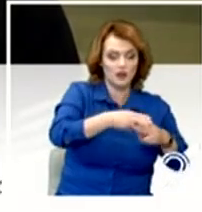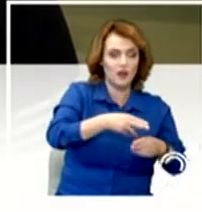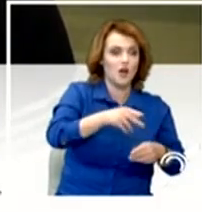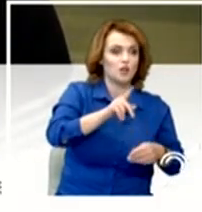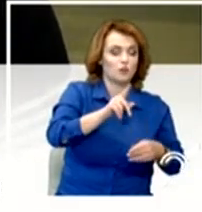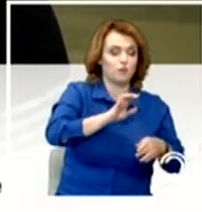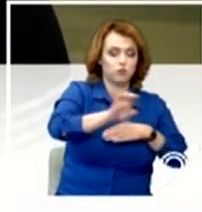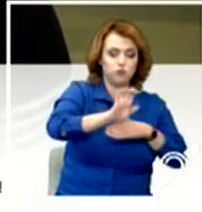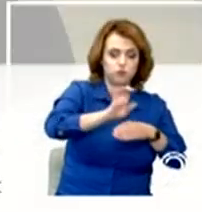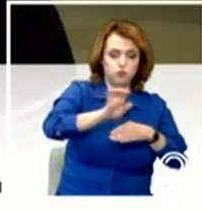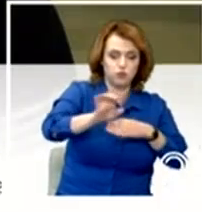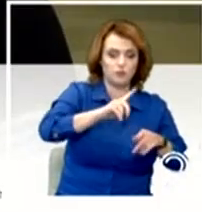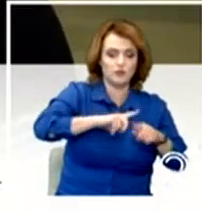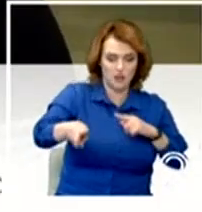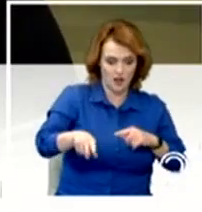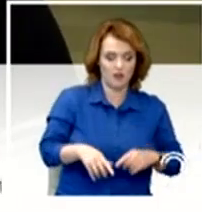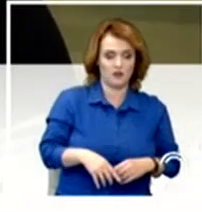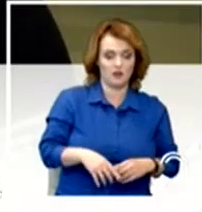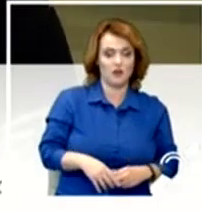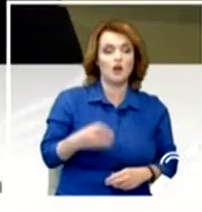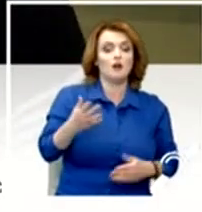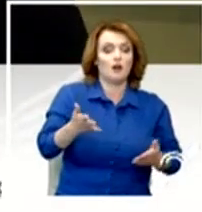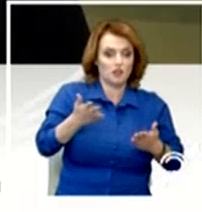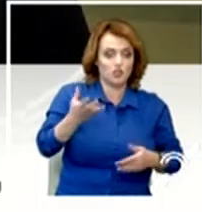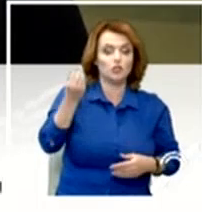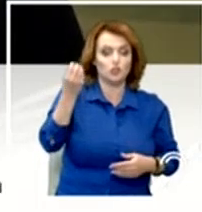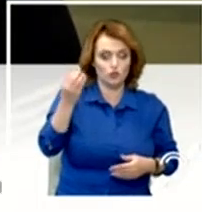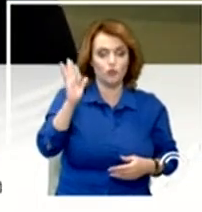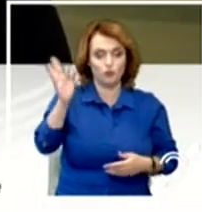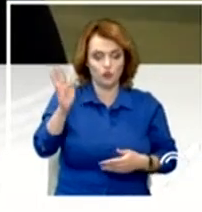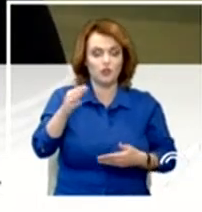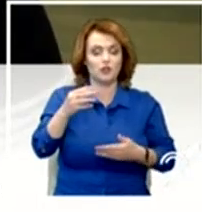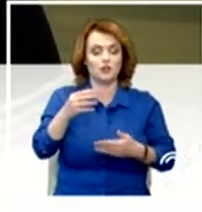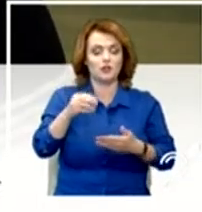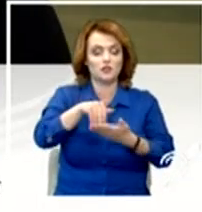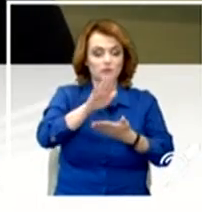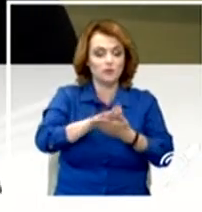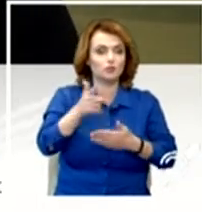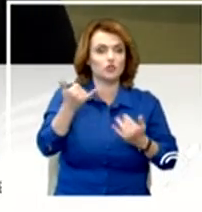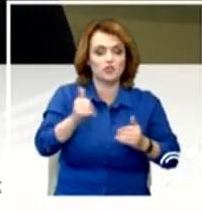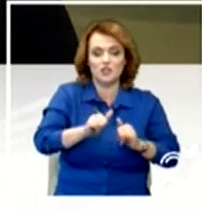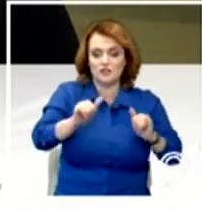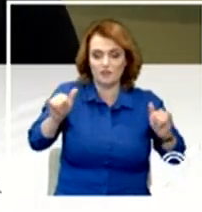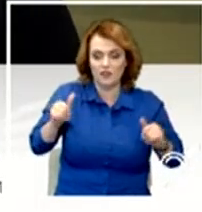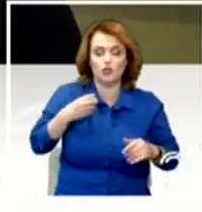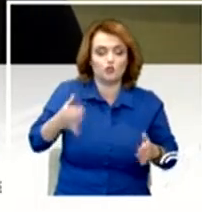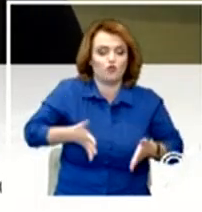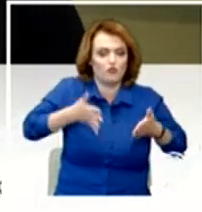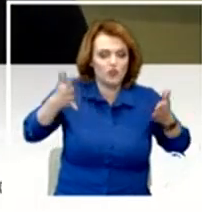materia primă, adică maculatura. E sigur că voi mai aplica atât retehnologizare, mă gândesc internaționalizare, acum suntem în